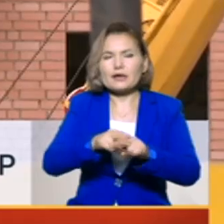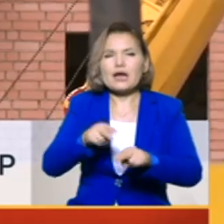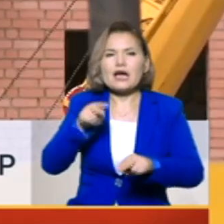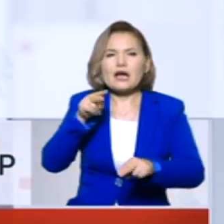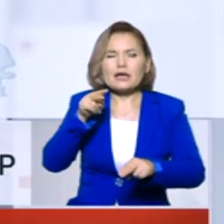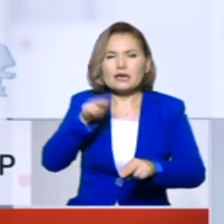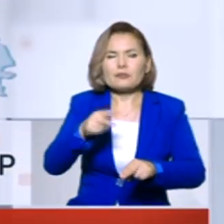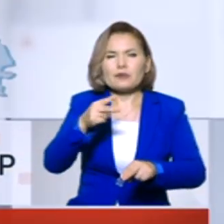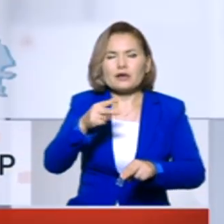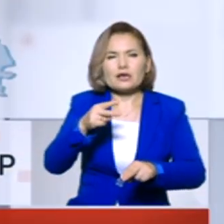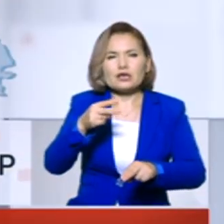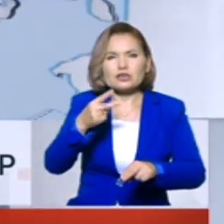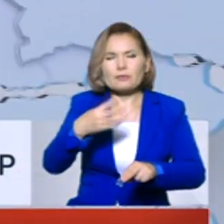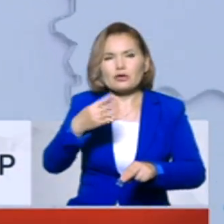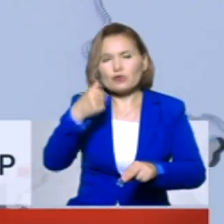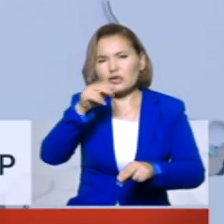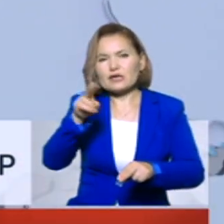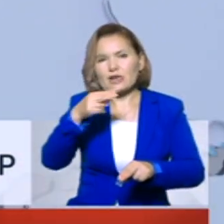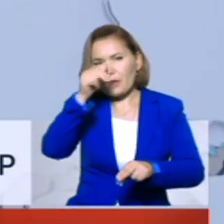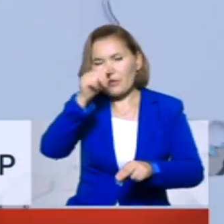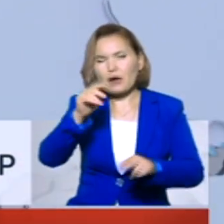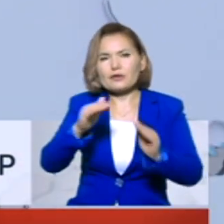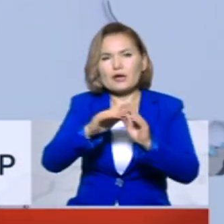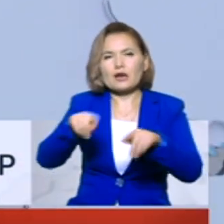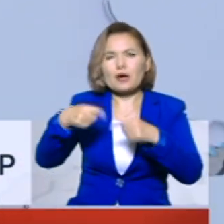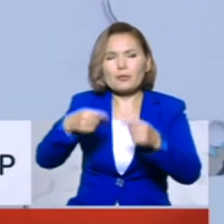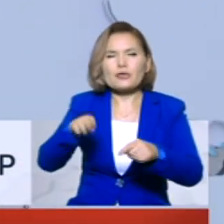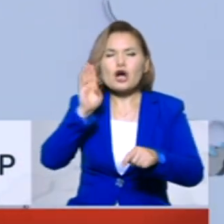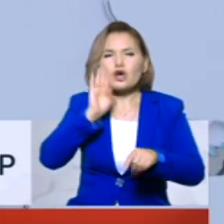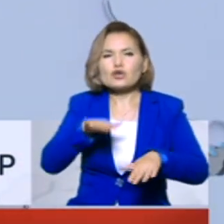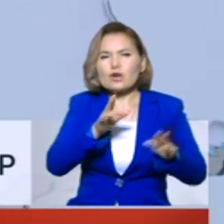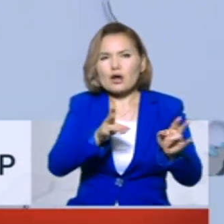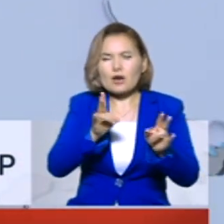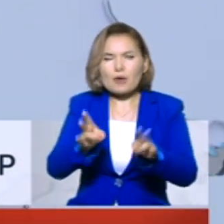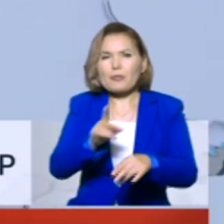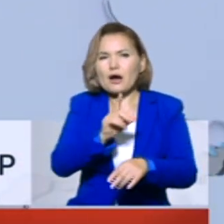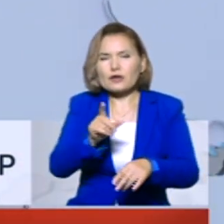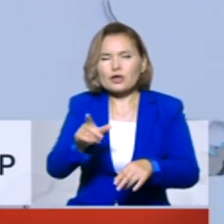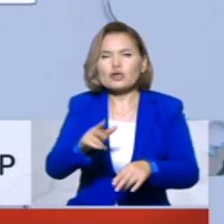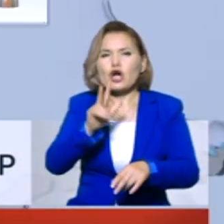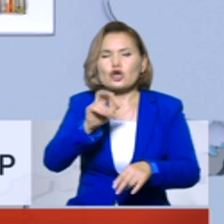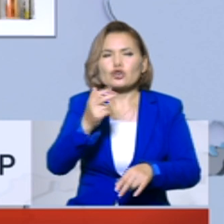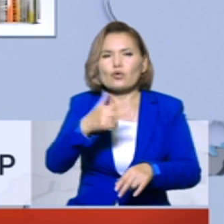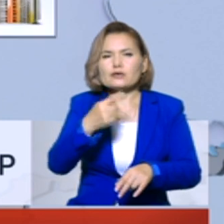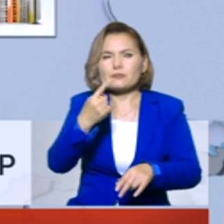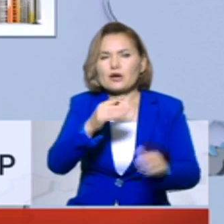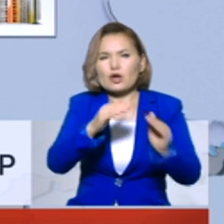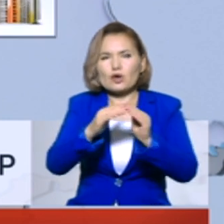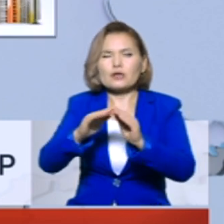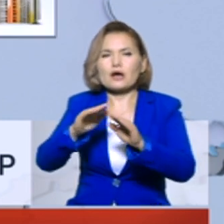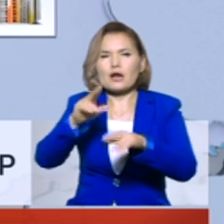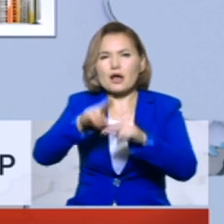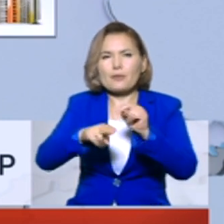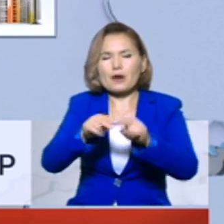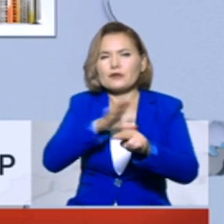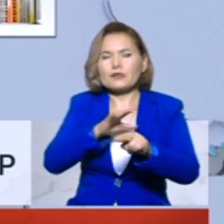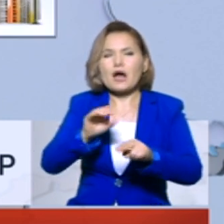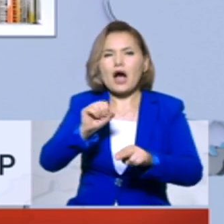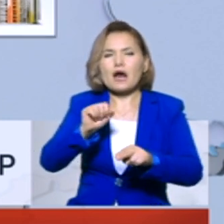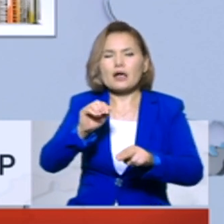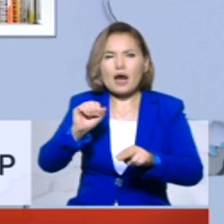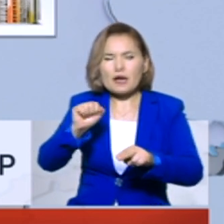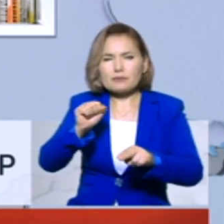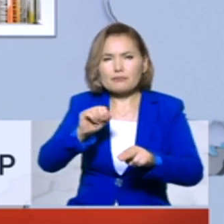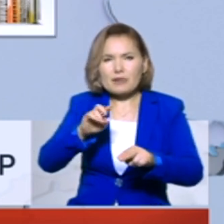декабрьде бітеді. Қазір су тасқынынан зардап шеккен отбасылар үшін облыста 331 үй салынып жатыр. Оның 165-і Атбасар